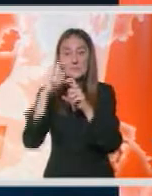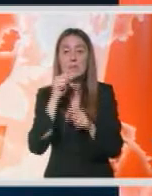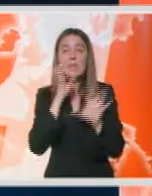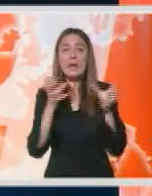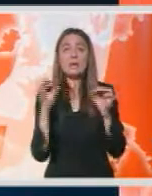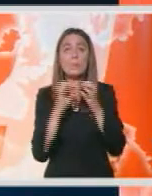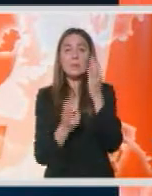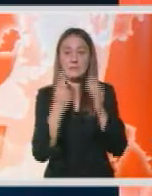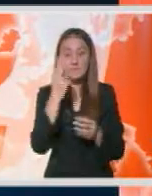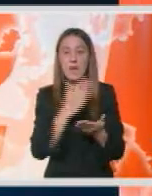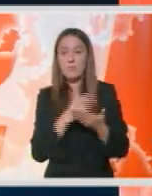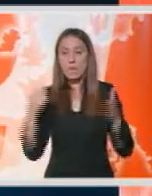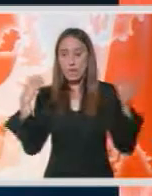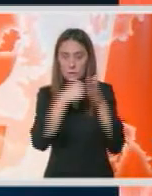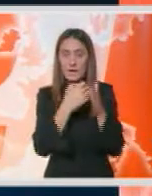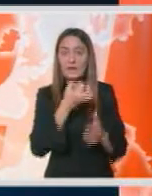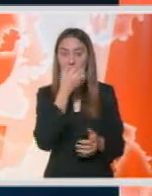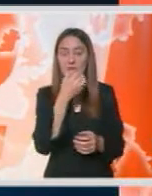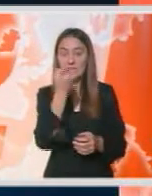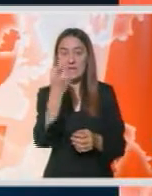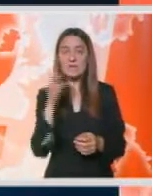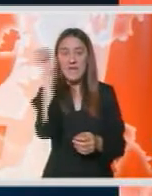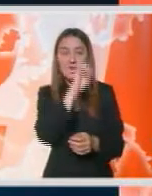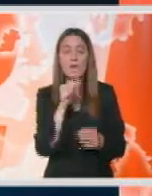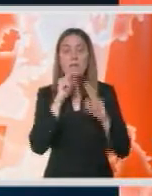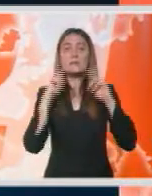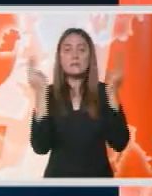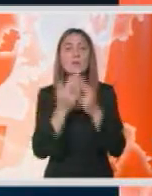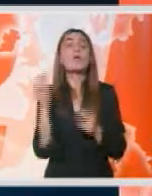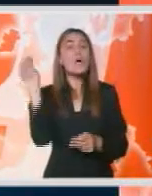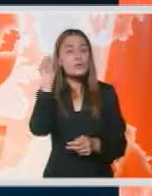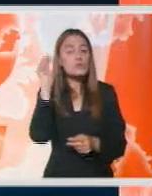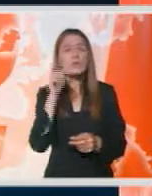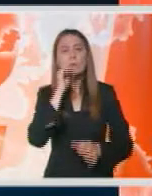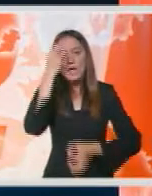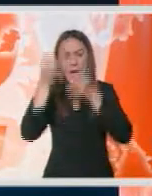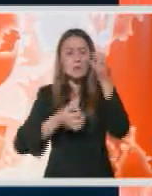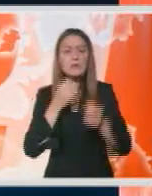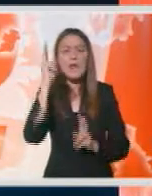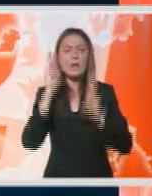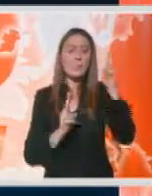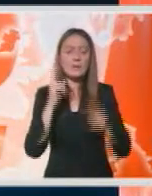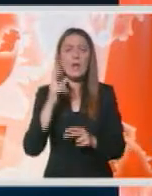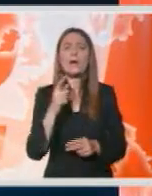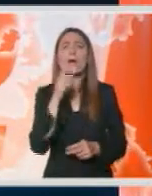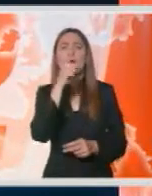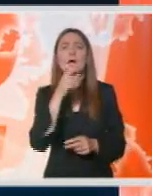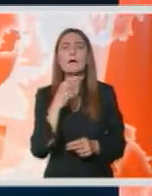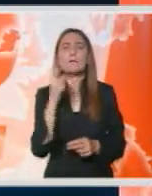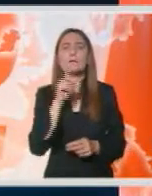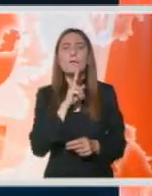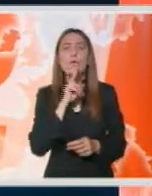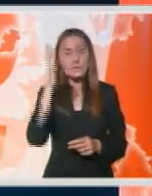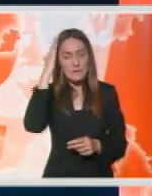radio B92 pored udarnih vesti iz Evrope i sveta, slušajte i analize i komentare na teme koje